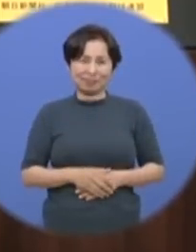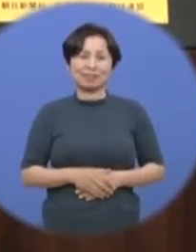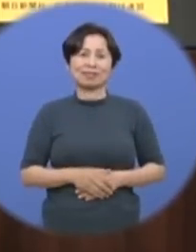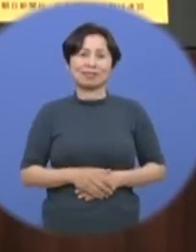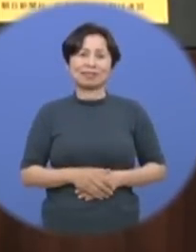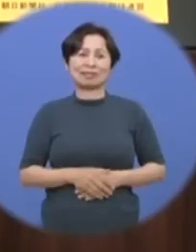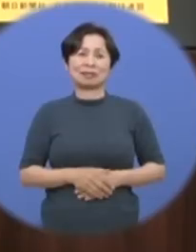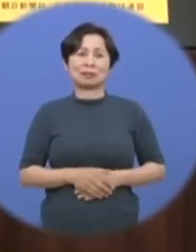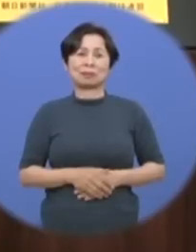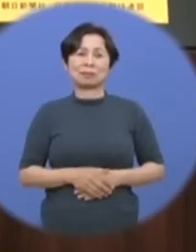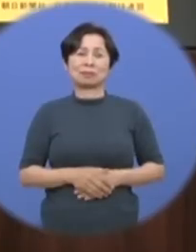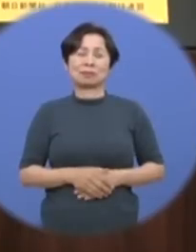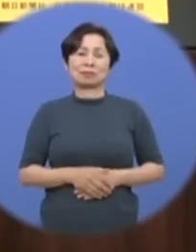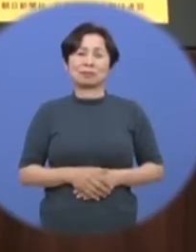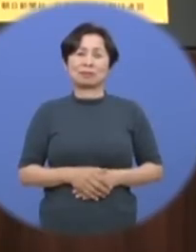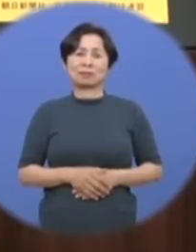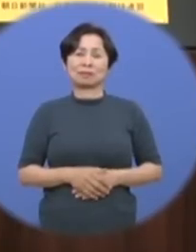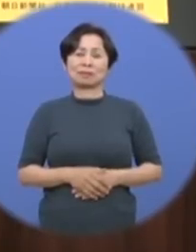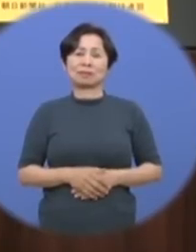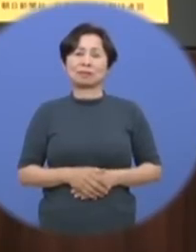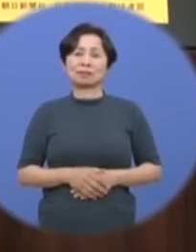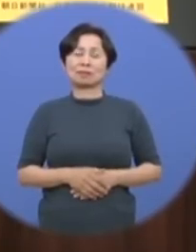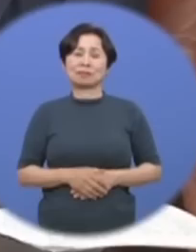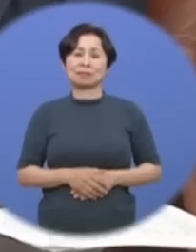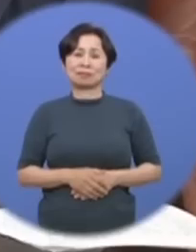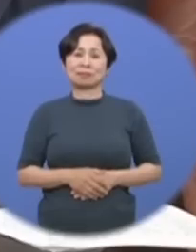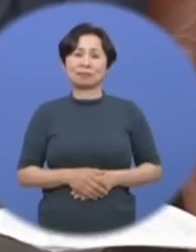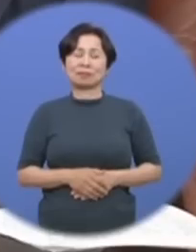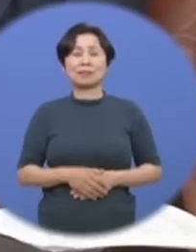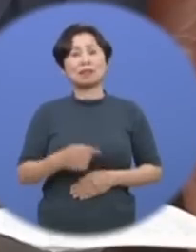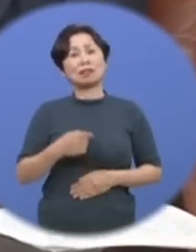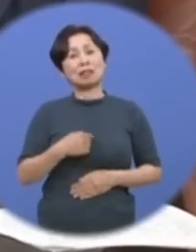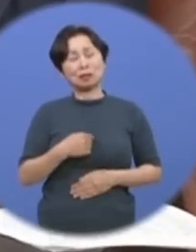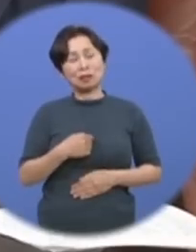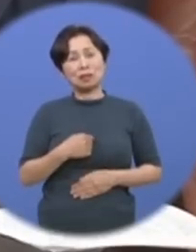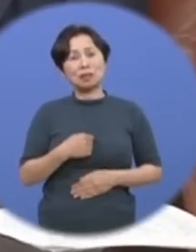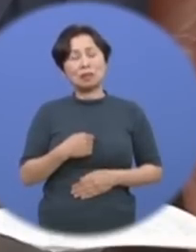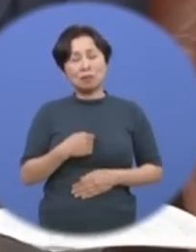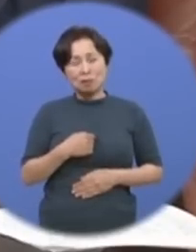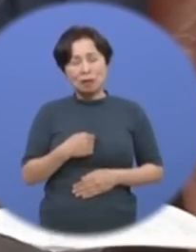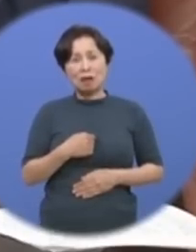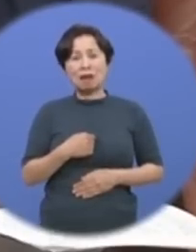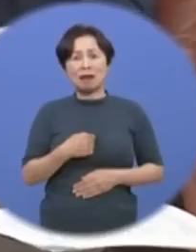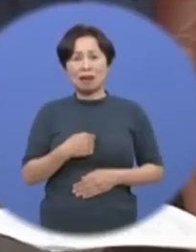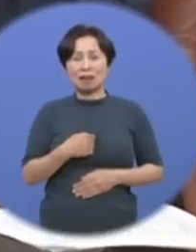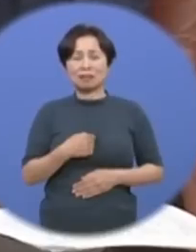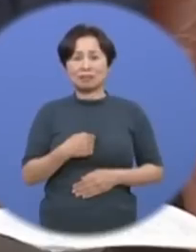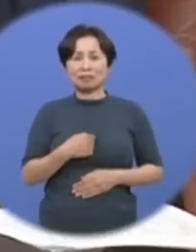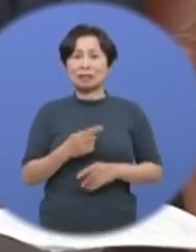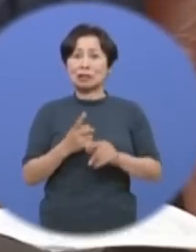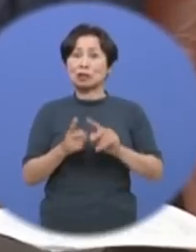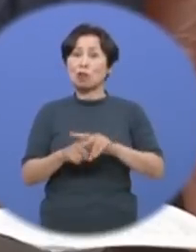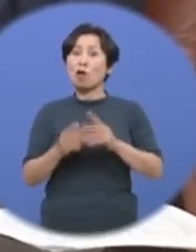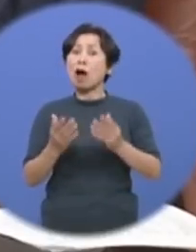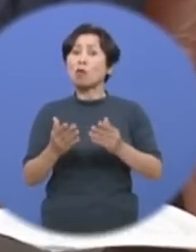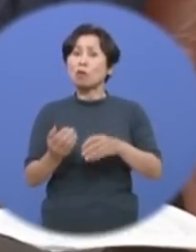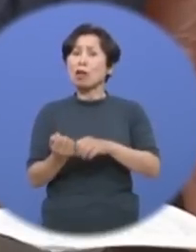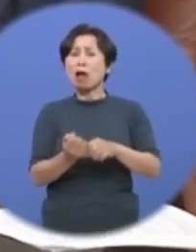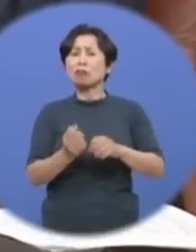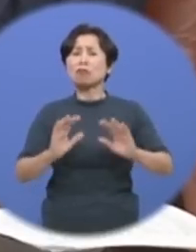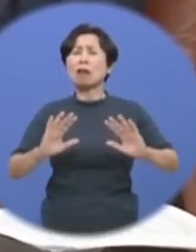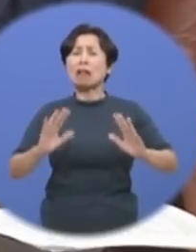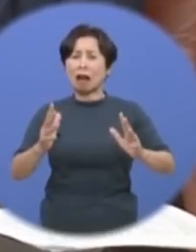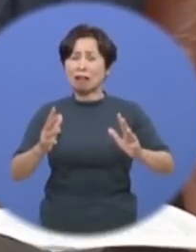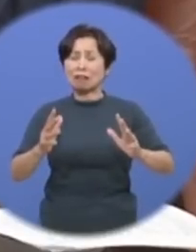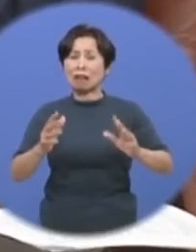ねーまあその中でまぁ小学校の時らも野球とかはなかったんですけれども中